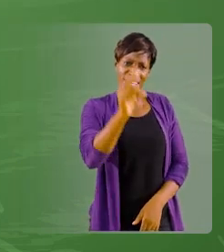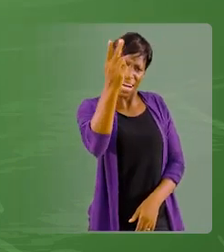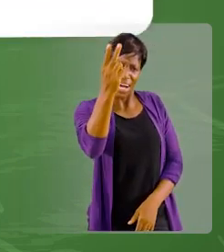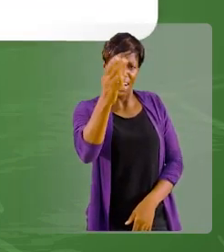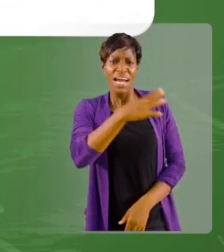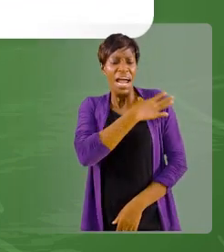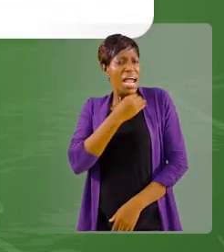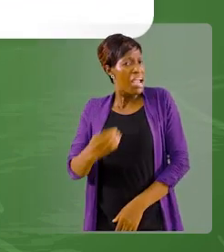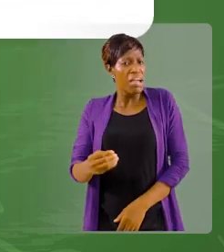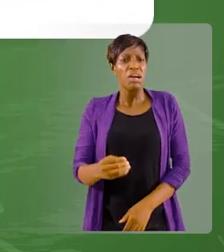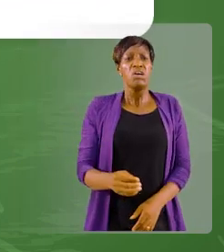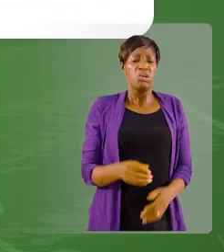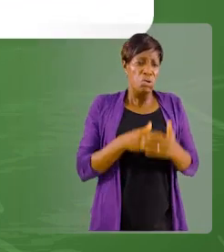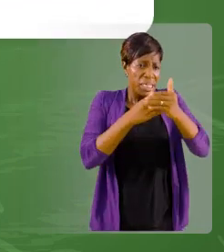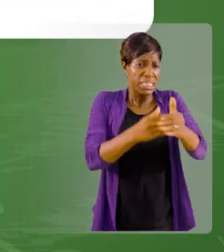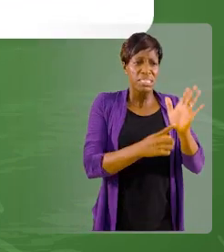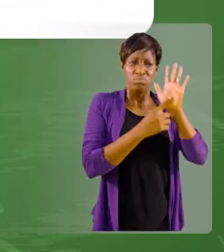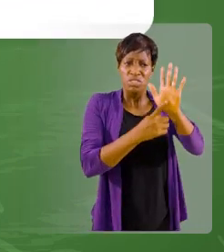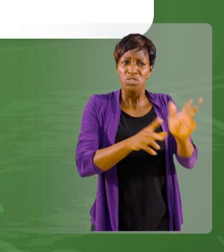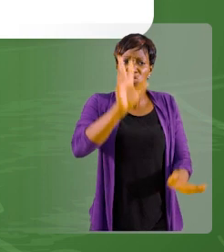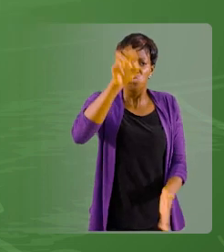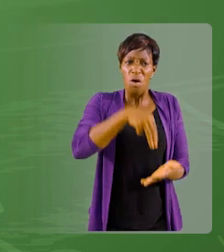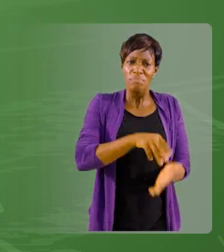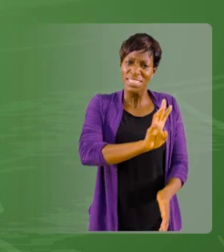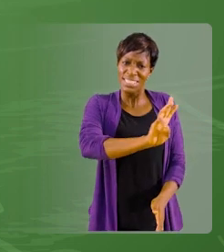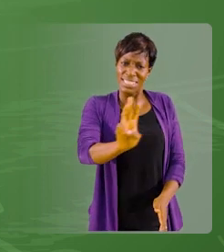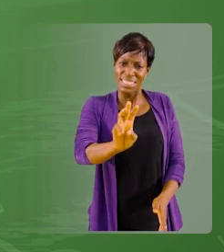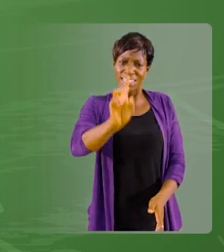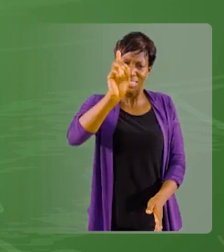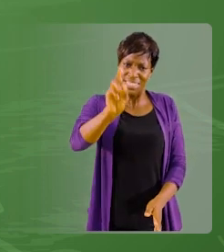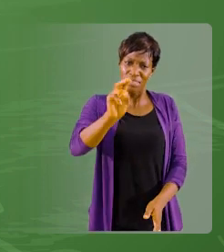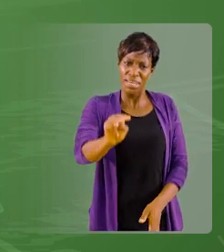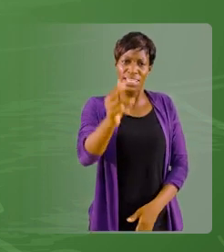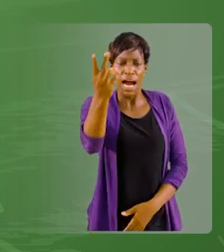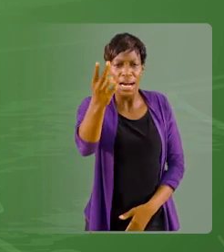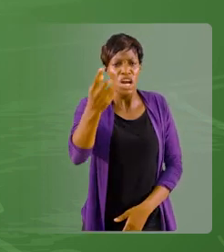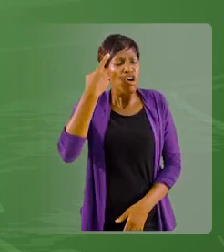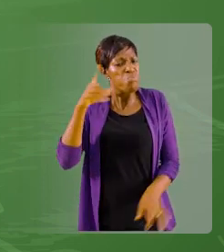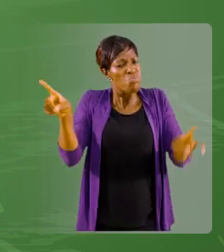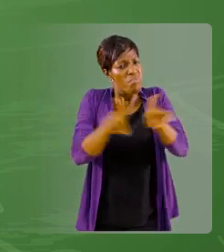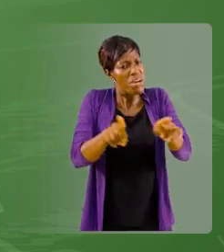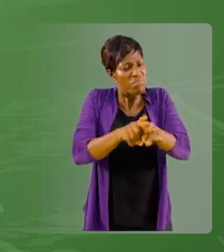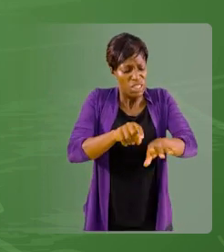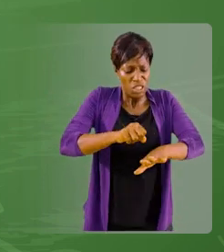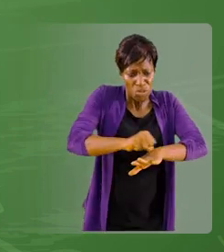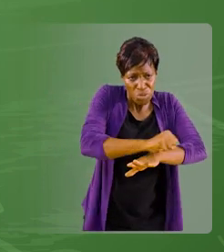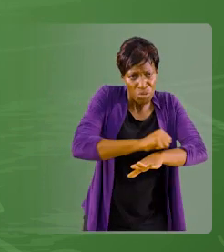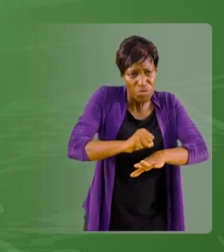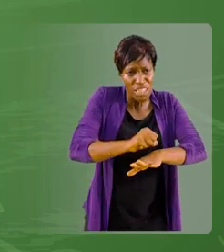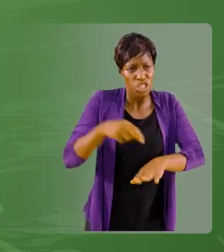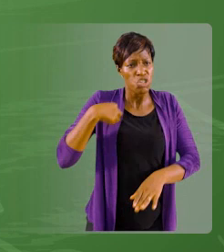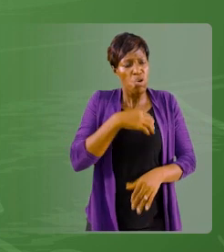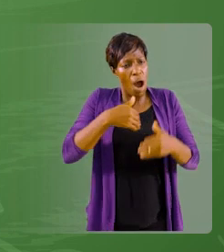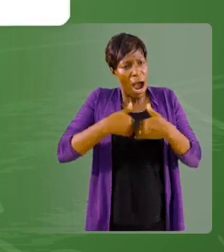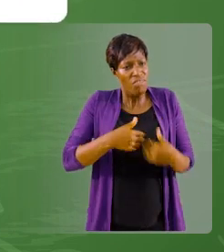indique 3600 décimètres carrés. Bien, pour la même surface, nous avons 36 mètres